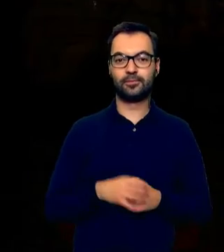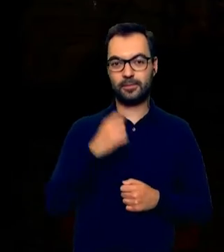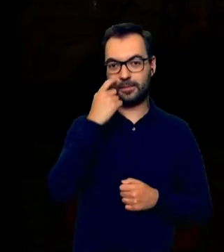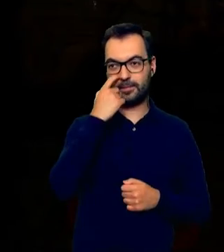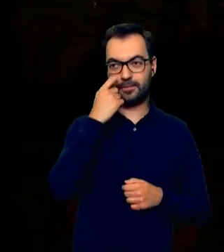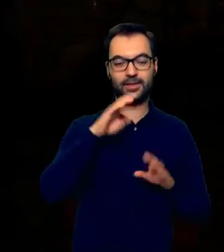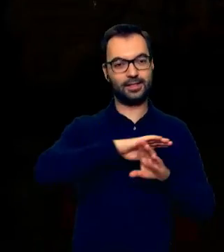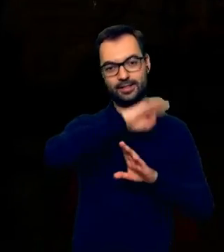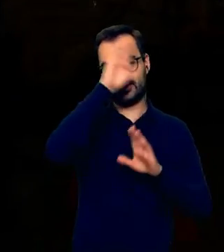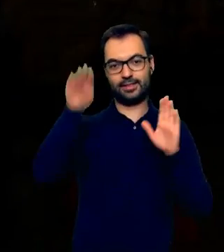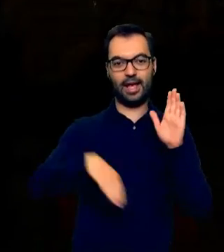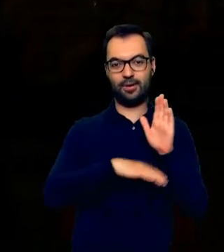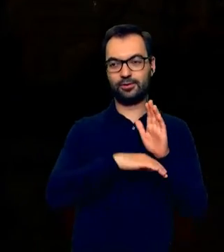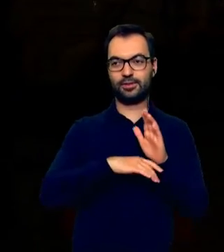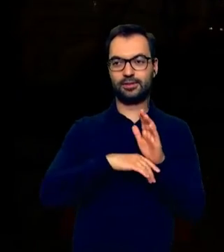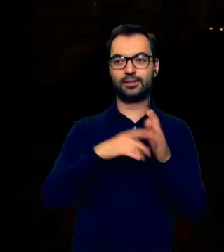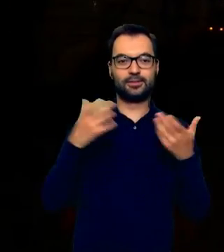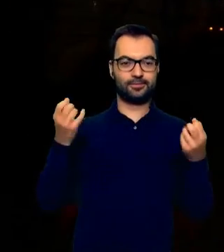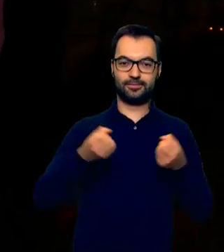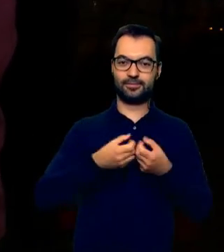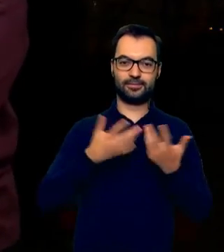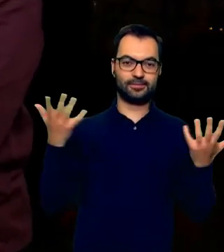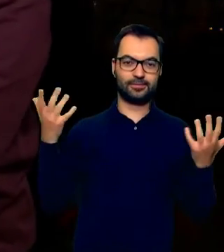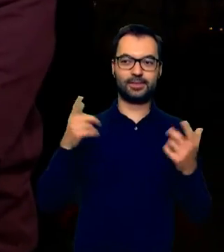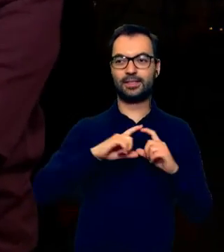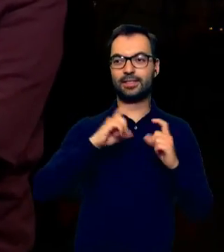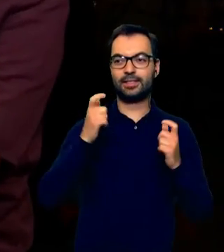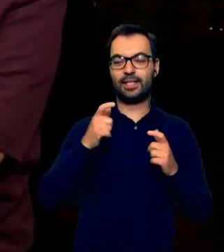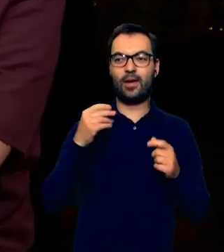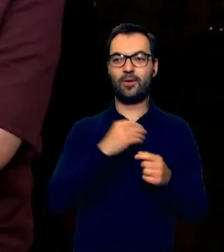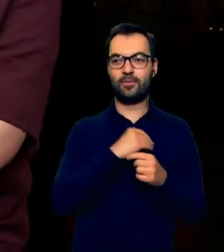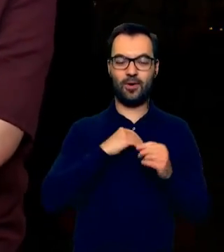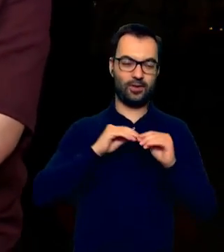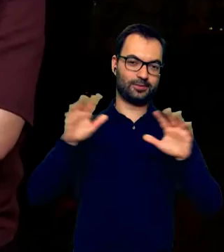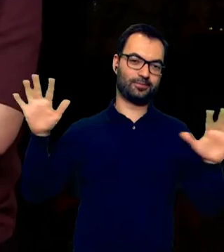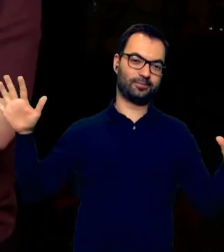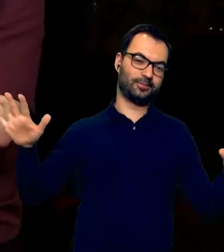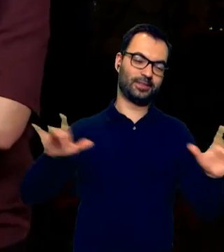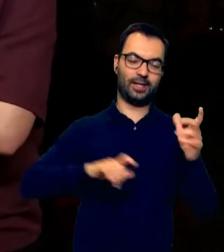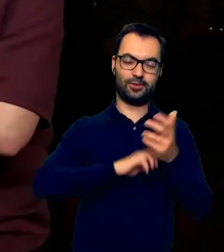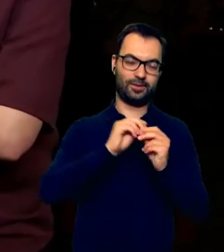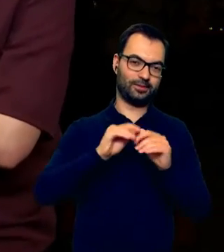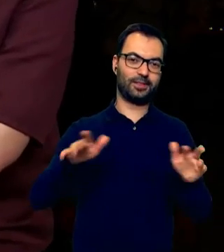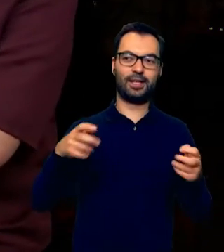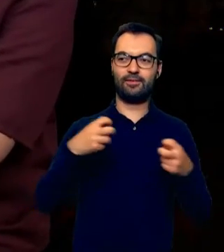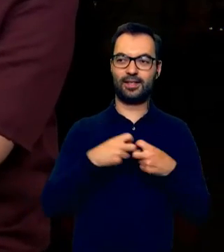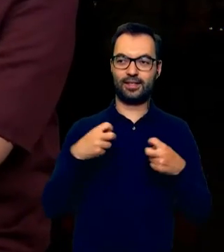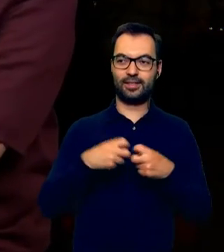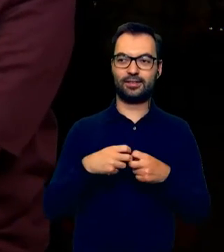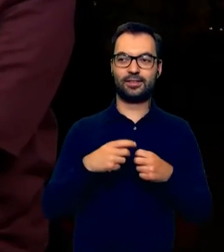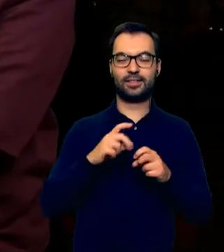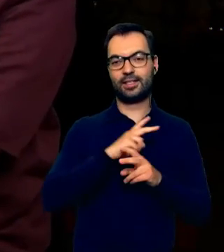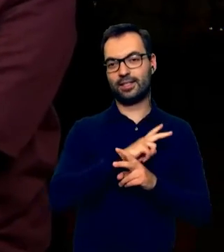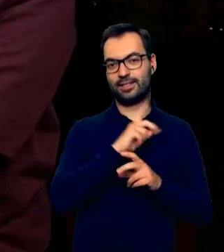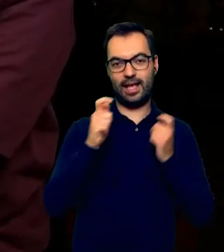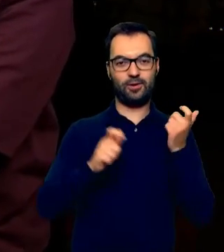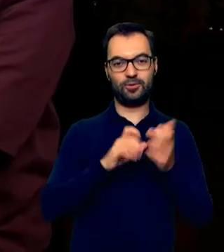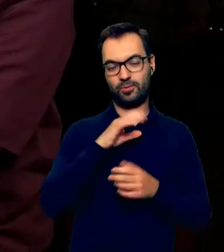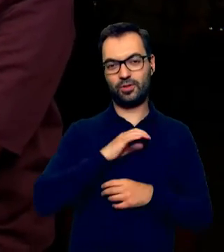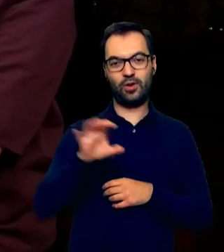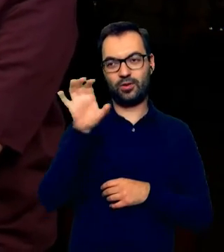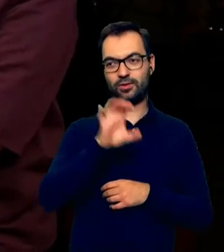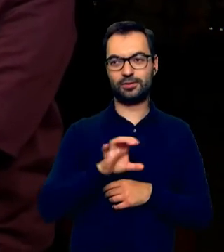przez cały dzień będziemy tutaj rozświetlać cały kraj i cały świat, bo przecież jesteśmy online, więc dostępni w każdym